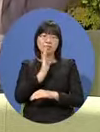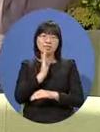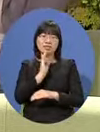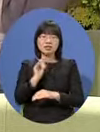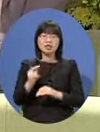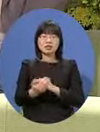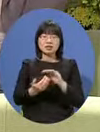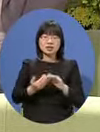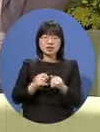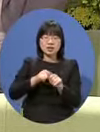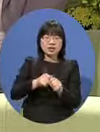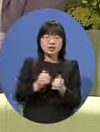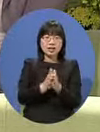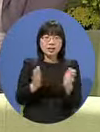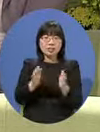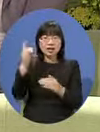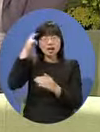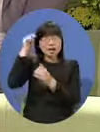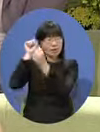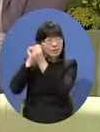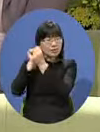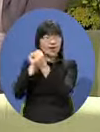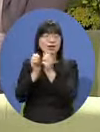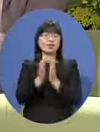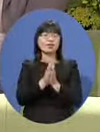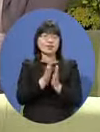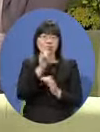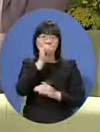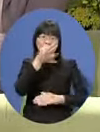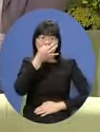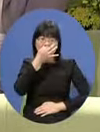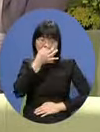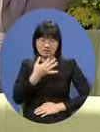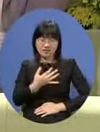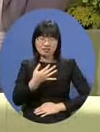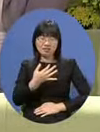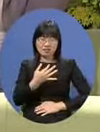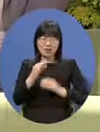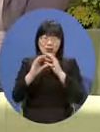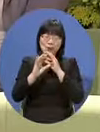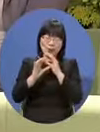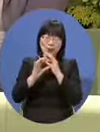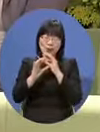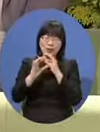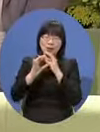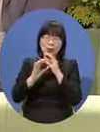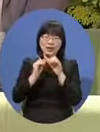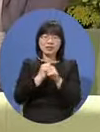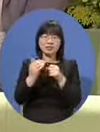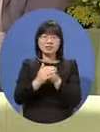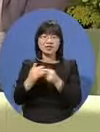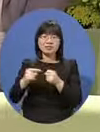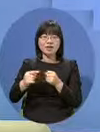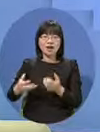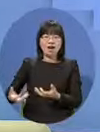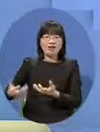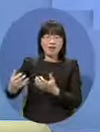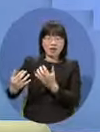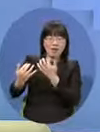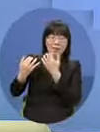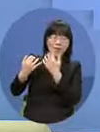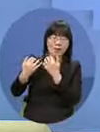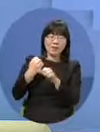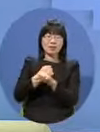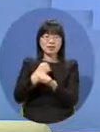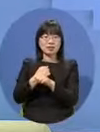무리하게 시작하면 아이가 또 두통을 느끼게 돼요. 그렇죠. 이게. 힘들게 네. 부니까. 초등학교 이렇게 들고 있으면 몸에 밸런스도 좀 안 맞을 것 같긴 네. 해요.